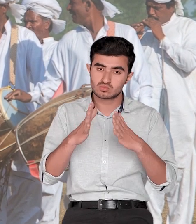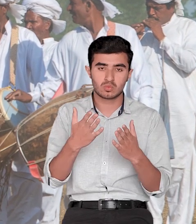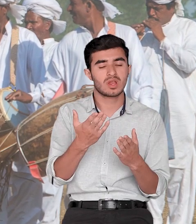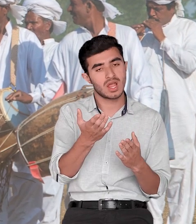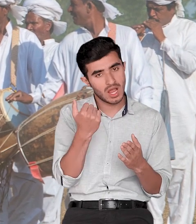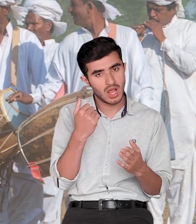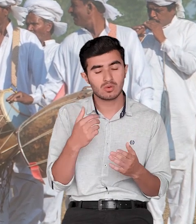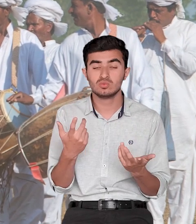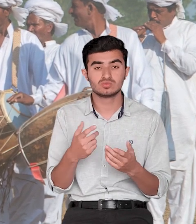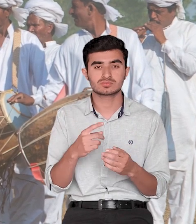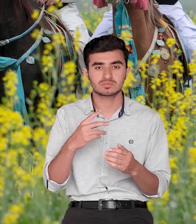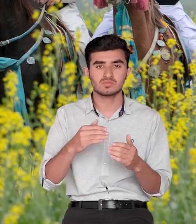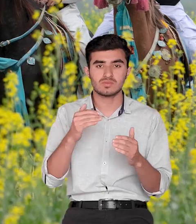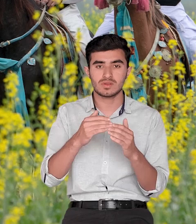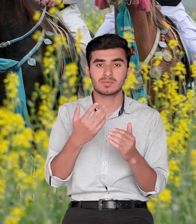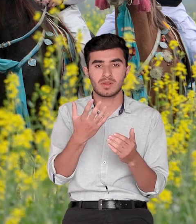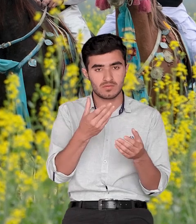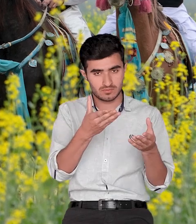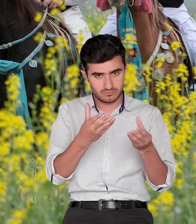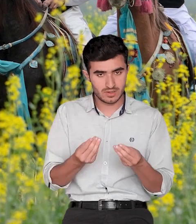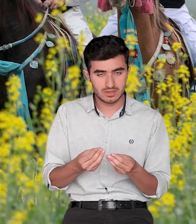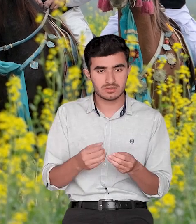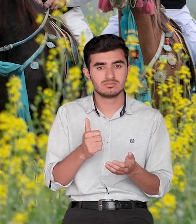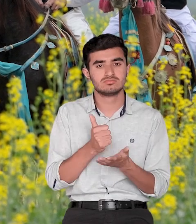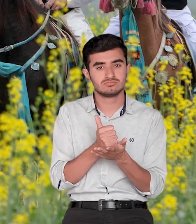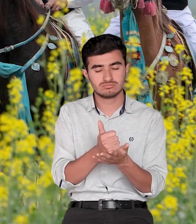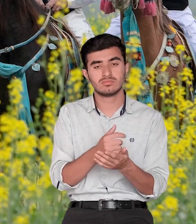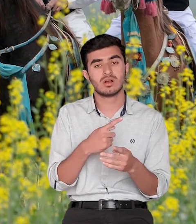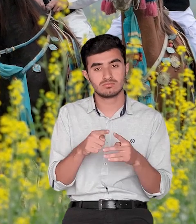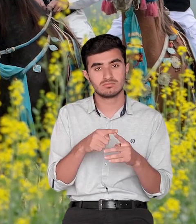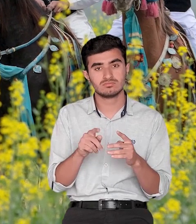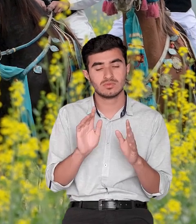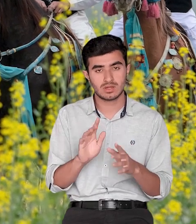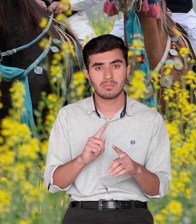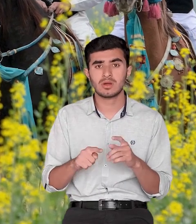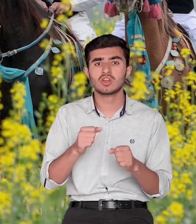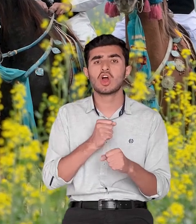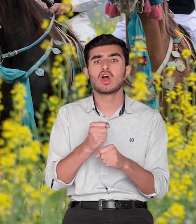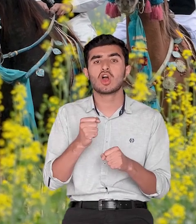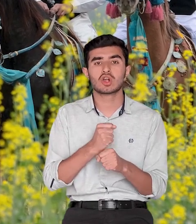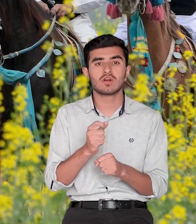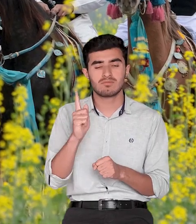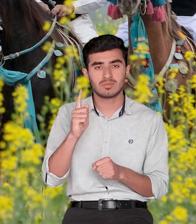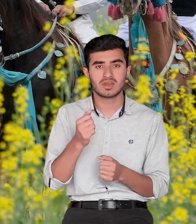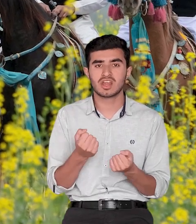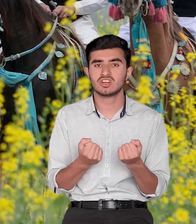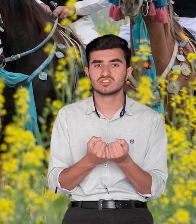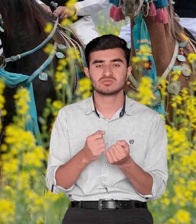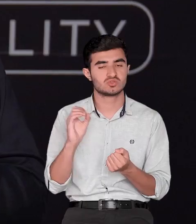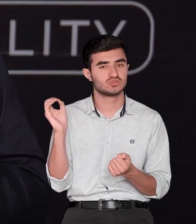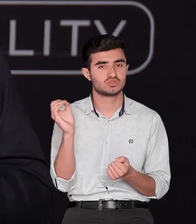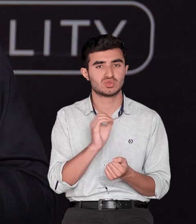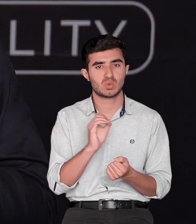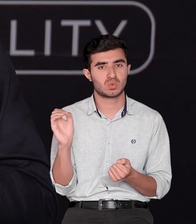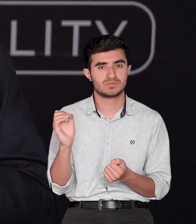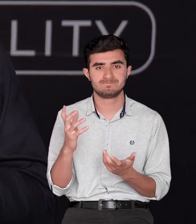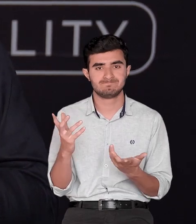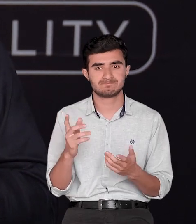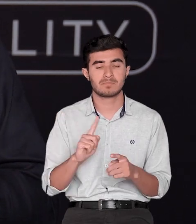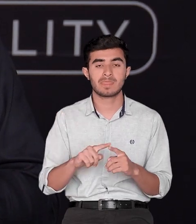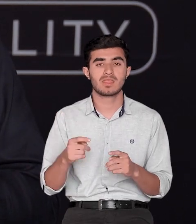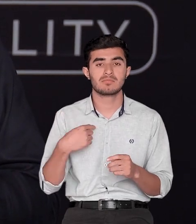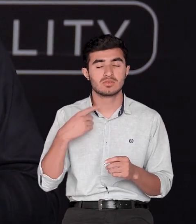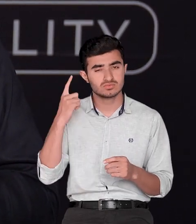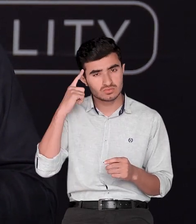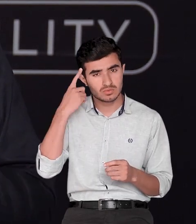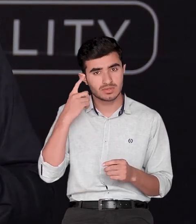हैं, जिस शहर में भी मेला हो वो उनको ऑनर करते हैं। लेकिन इसके बावजूद गवर्नमेंट लेवल पे इसकी सरपरस्ती नहीं है, बिल्कुल भी नहीं है। इसको